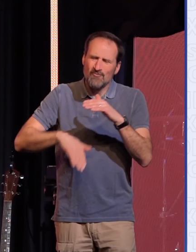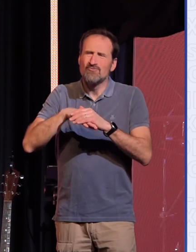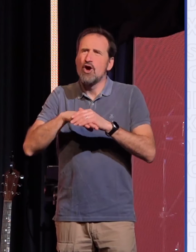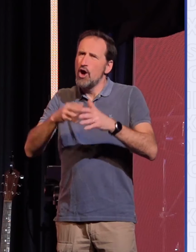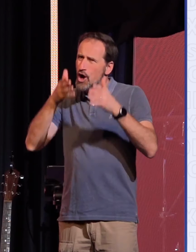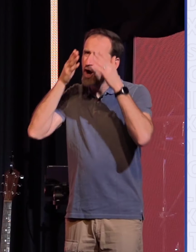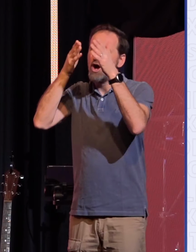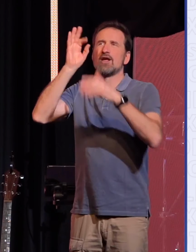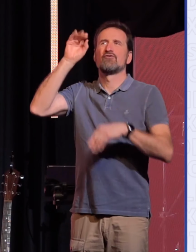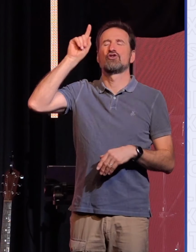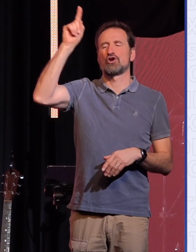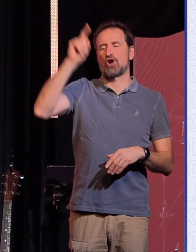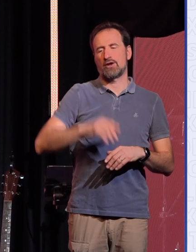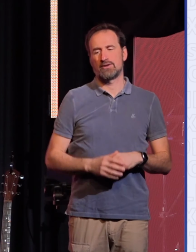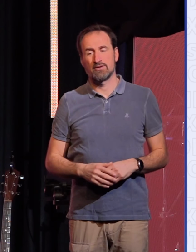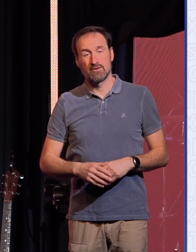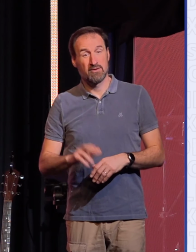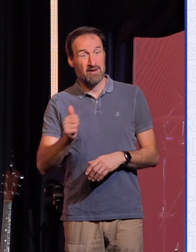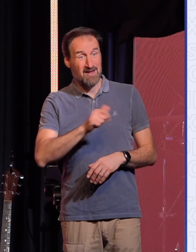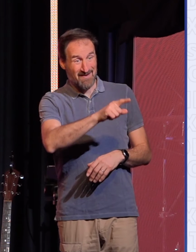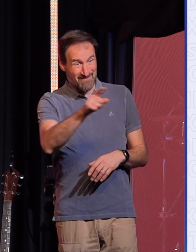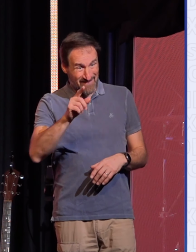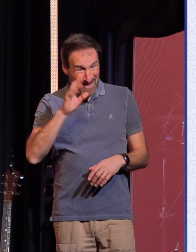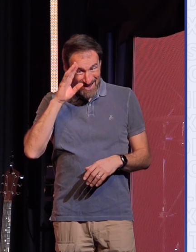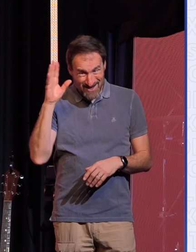der richtet sich ganz danach.